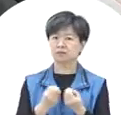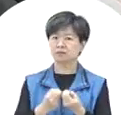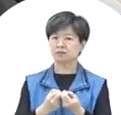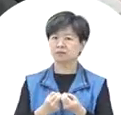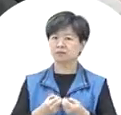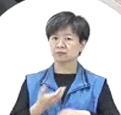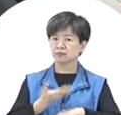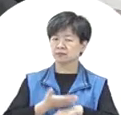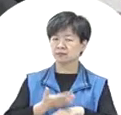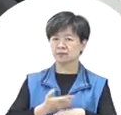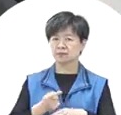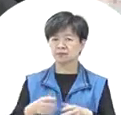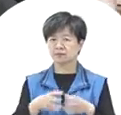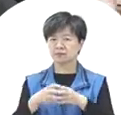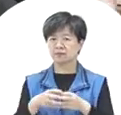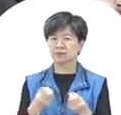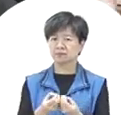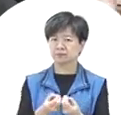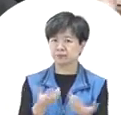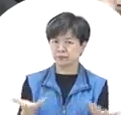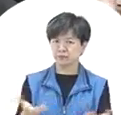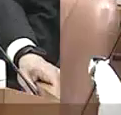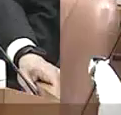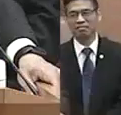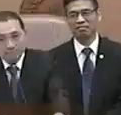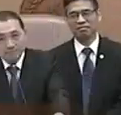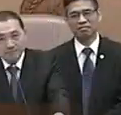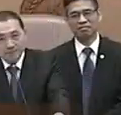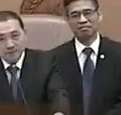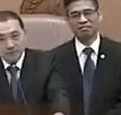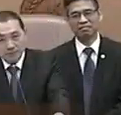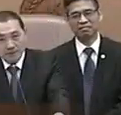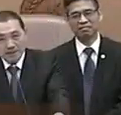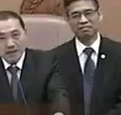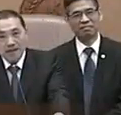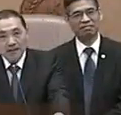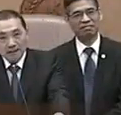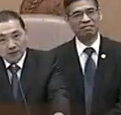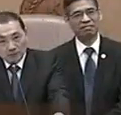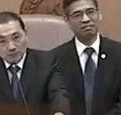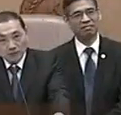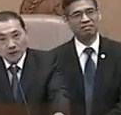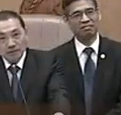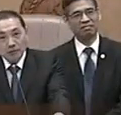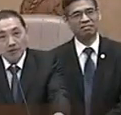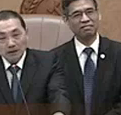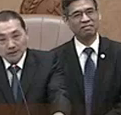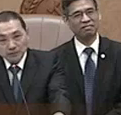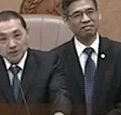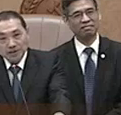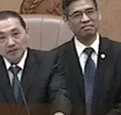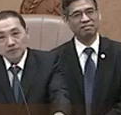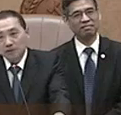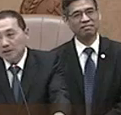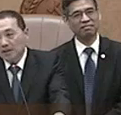么样安定？怎么团圆？谢谢。 我特别跟议员说明一下，该通报对通报，该处理一定处理。 市长，